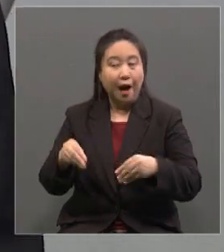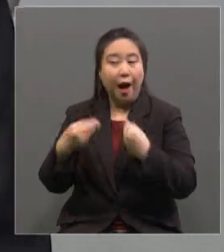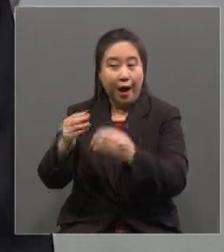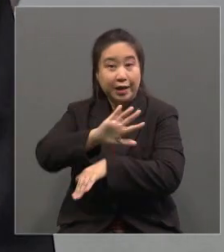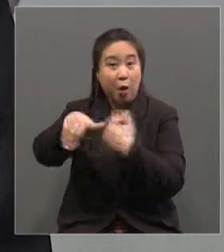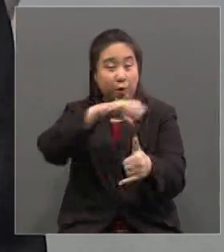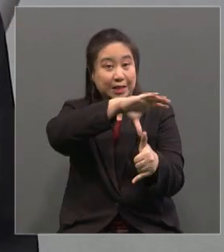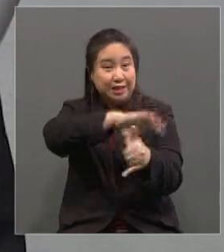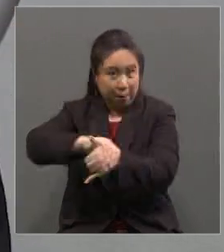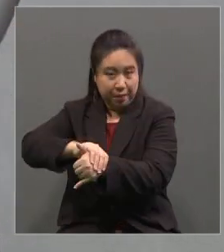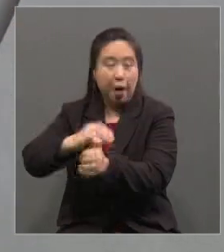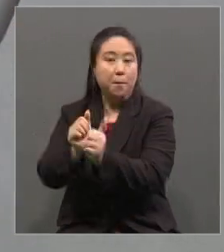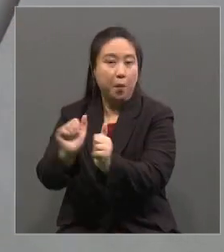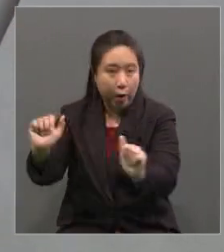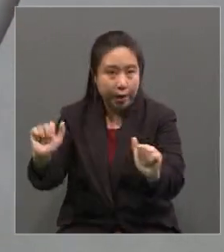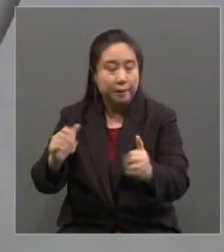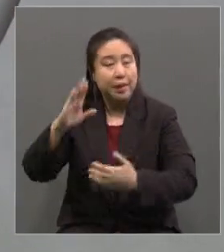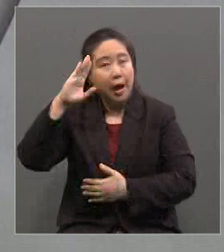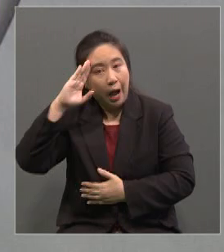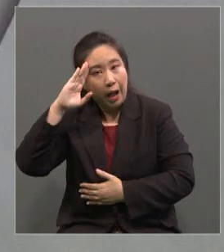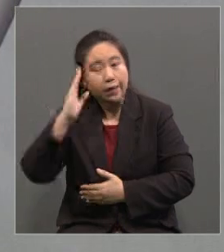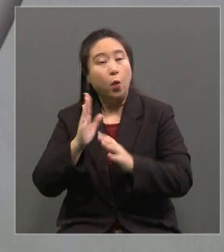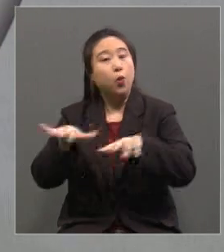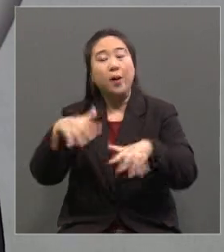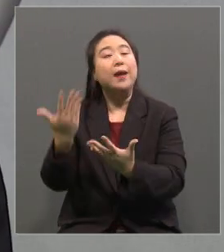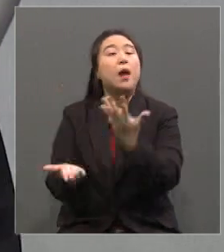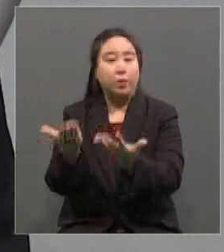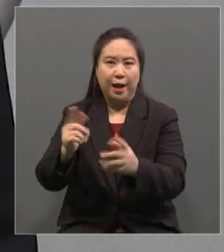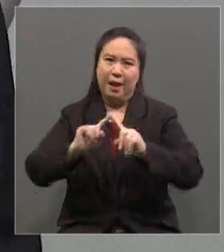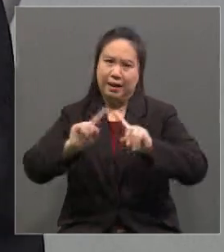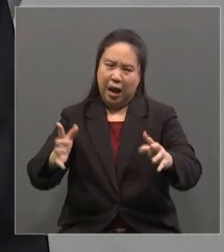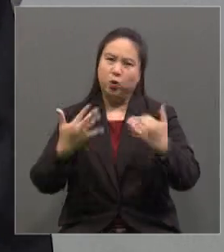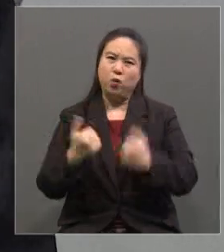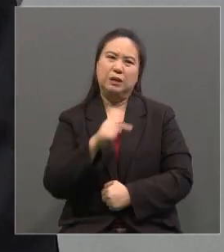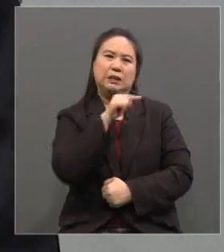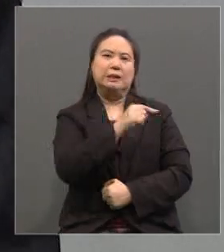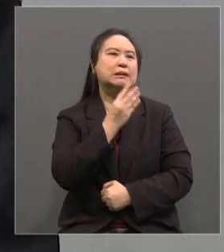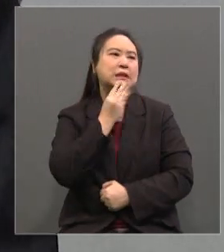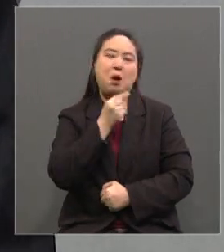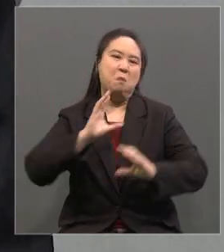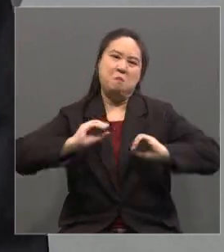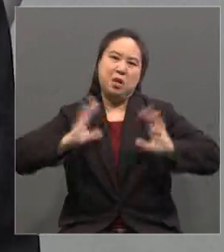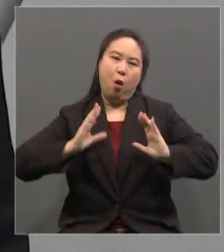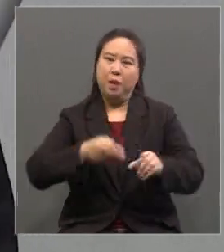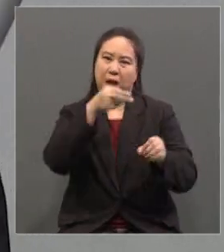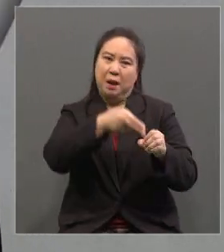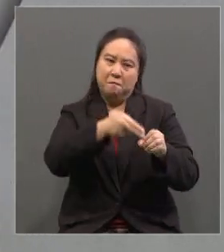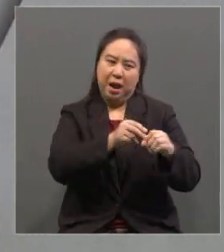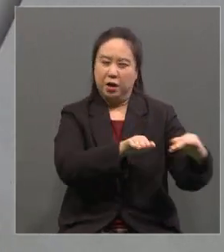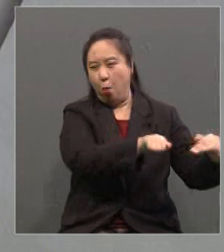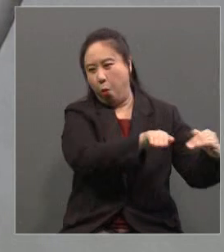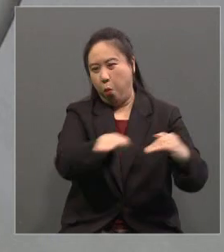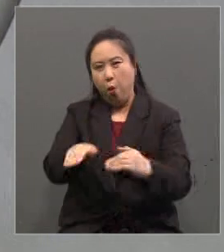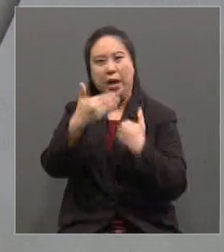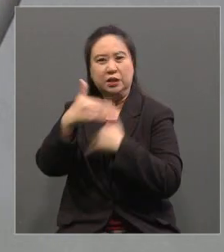อิสรภาพไม่ว่าจะเป็นทหารหรือว่าพลเรือนแต่ว่าการที่อิสราเอลยืนกรานไม่เปิดทางให้มีการลำเลียงเชื้อเพลิงเข้าสู่ฉนวน